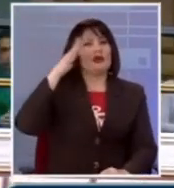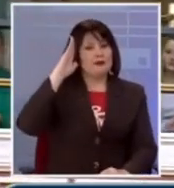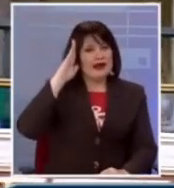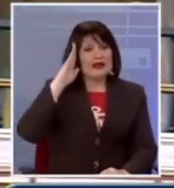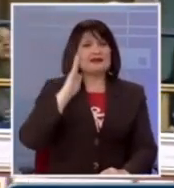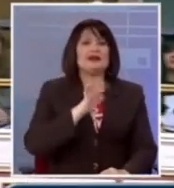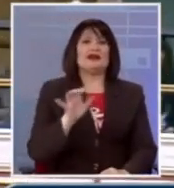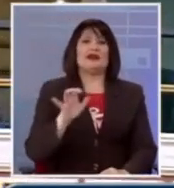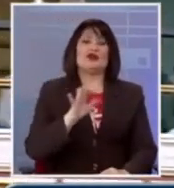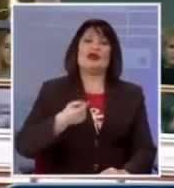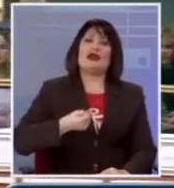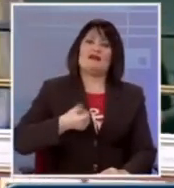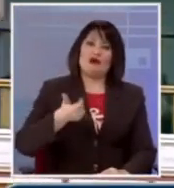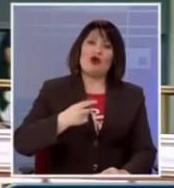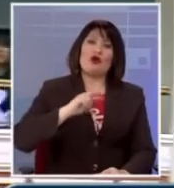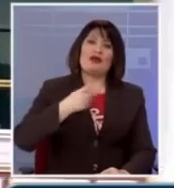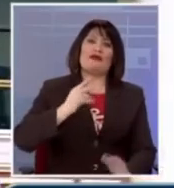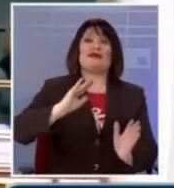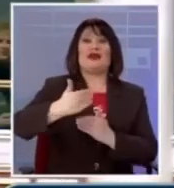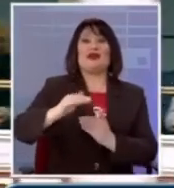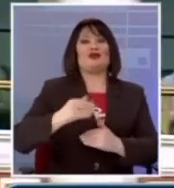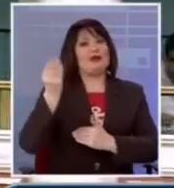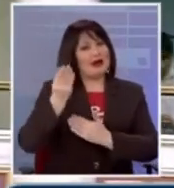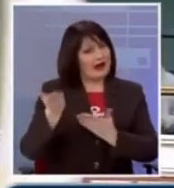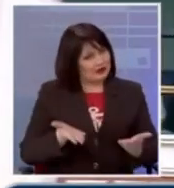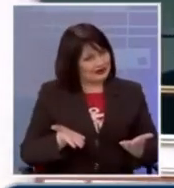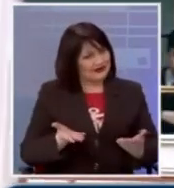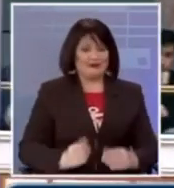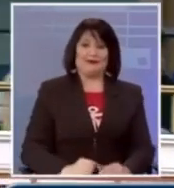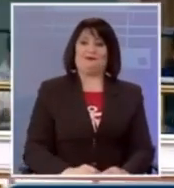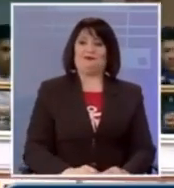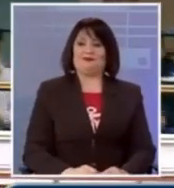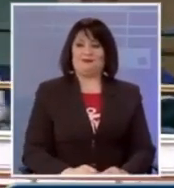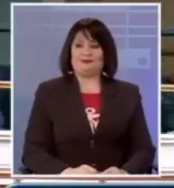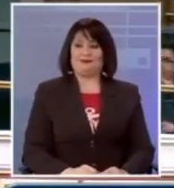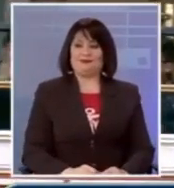Νέας Ιωνίας Μαγνησίας, δεύτερο τμήμα. Σας καλωσορίζουμε.